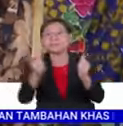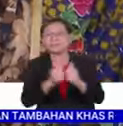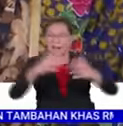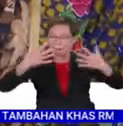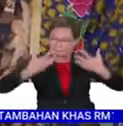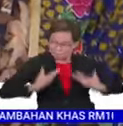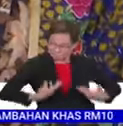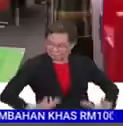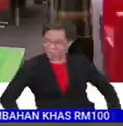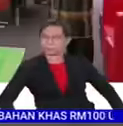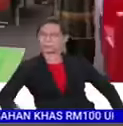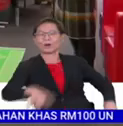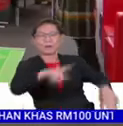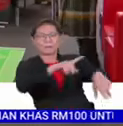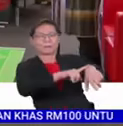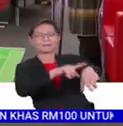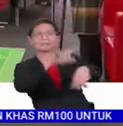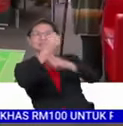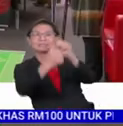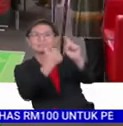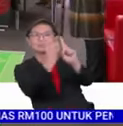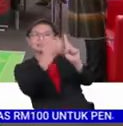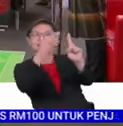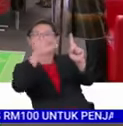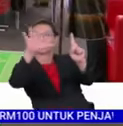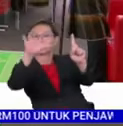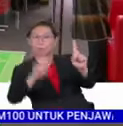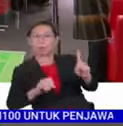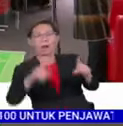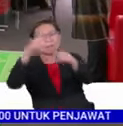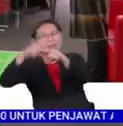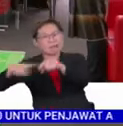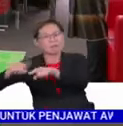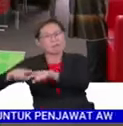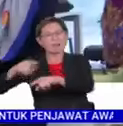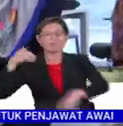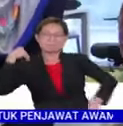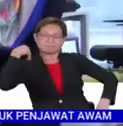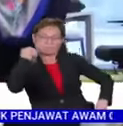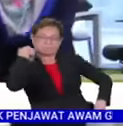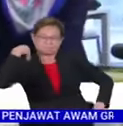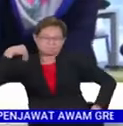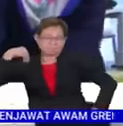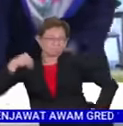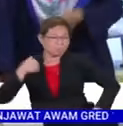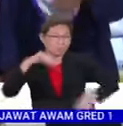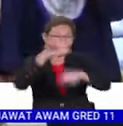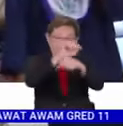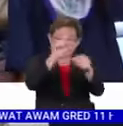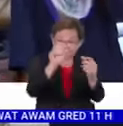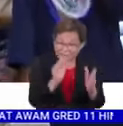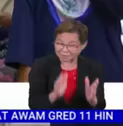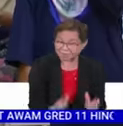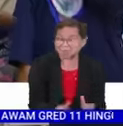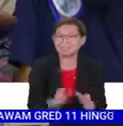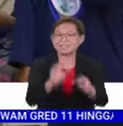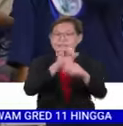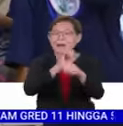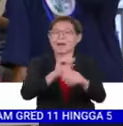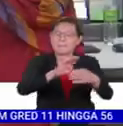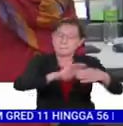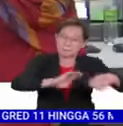berbusana era 50-an. Pelbagai fesyen busana tradisional digayakan kaki tangan meja penyuntingan bahasa